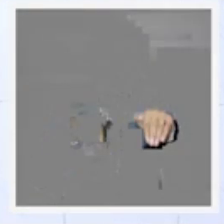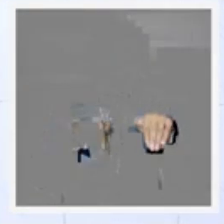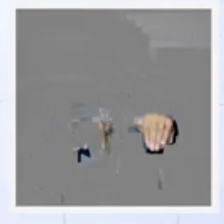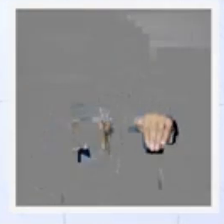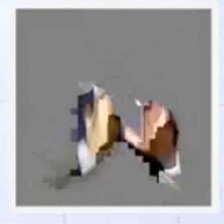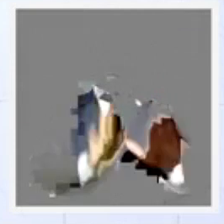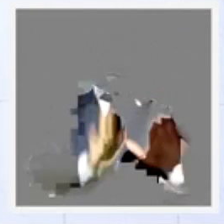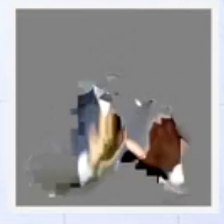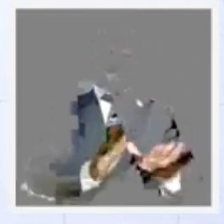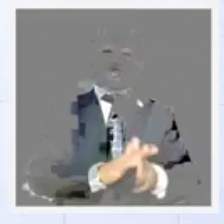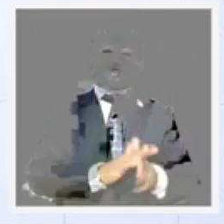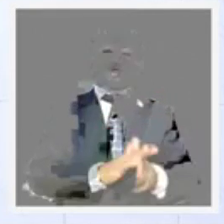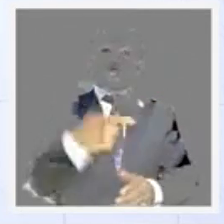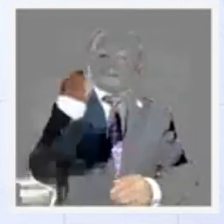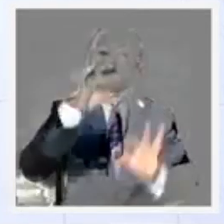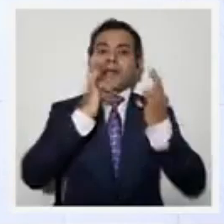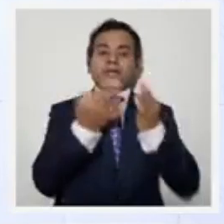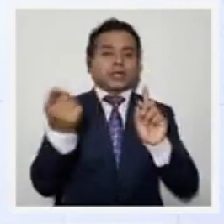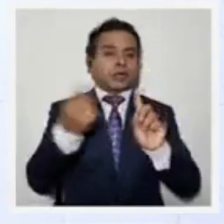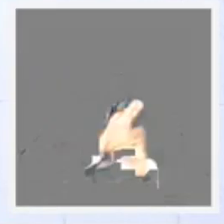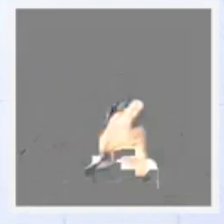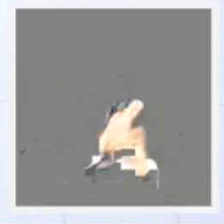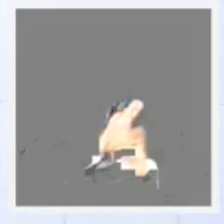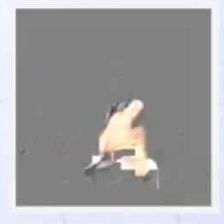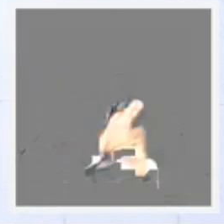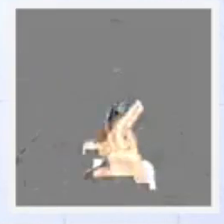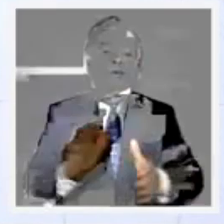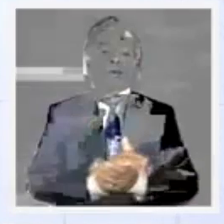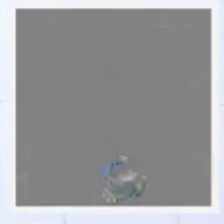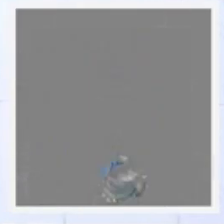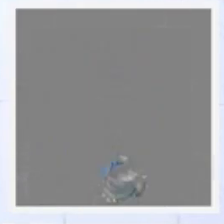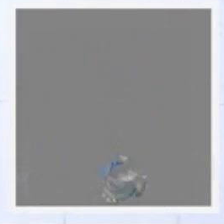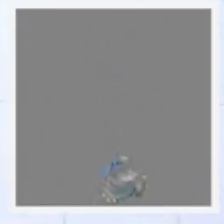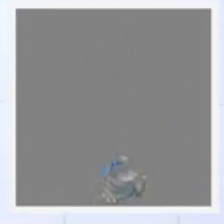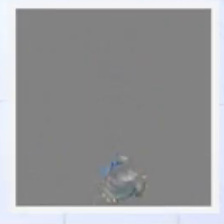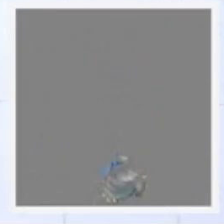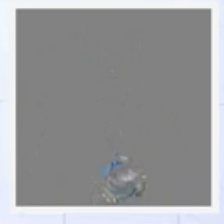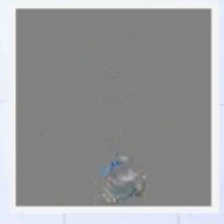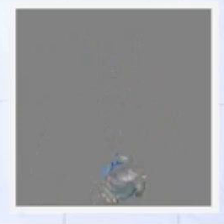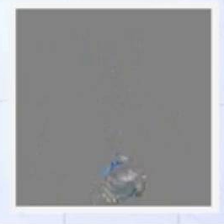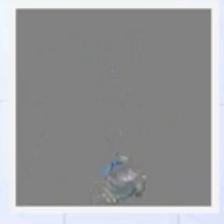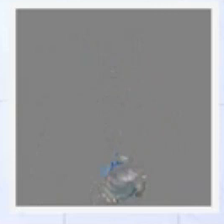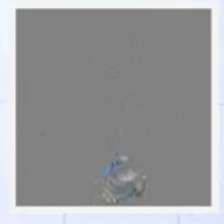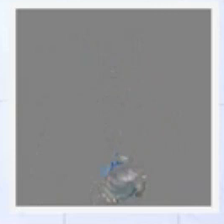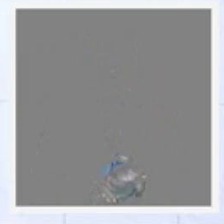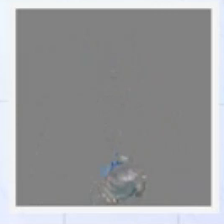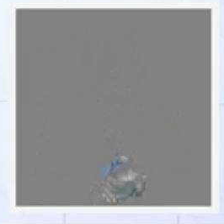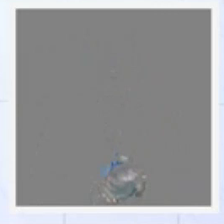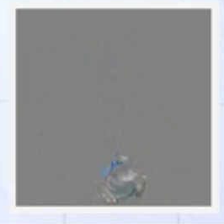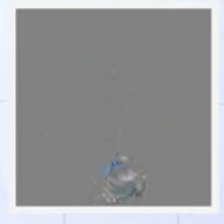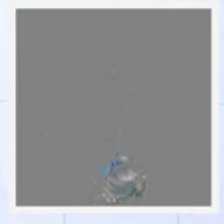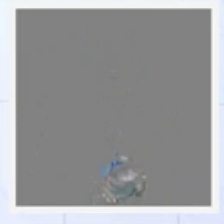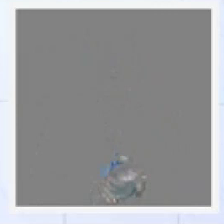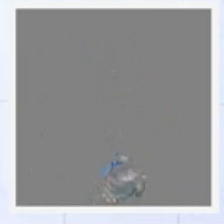হতে ছাড়পত্র পাওয়ার দিন হতে শুরু করে পরবর্তী 14 দিন সেখানেই অবস্থান করতে হবে। পরবর্তীতে সম্ভব